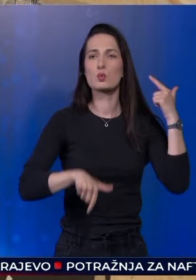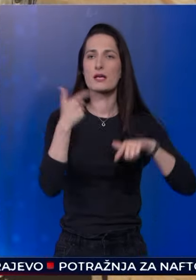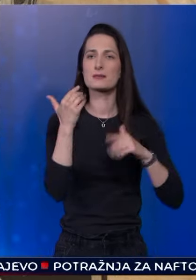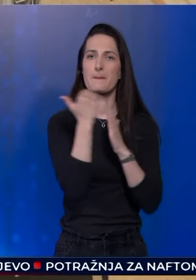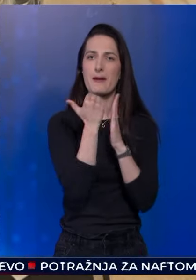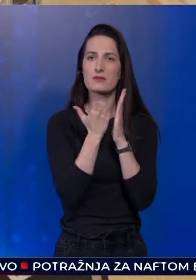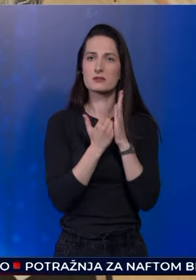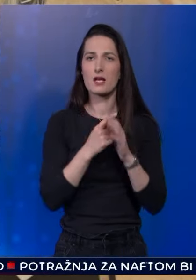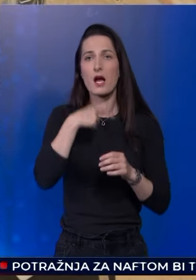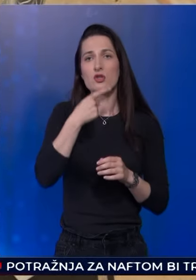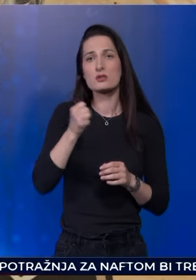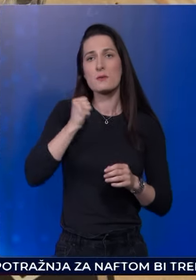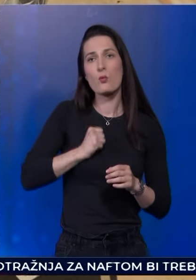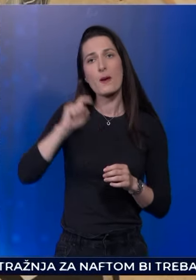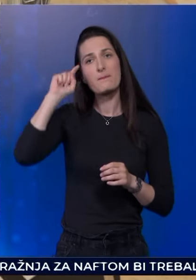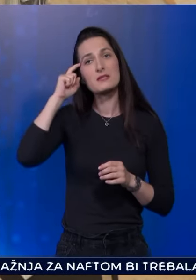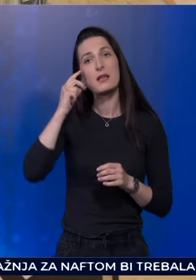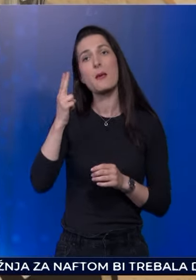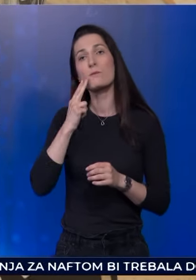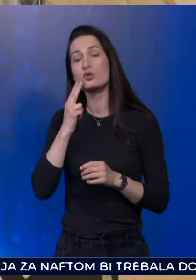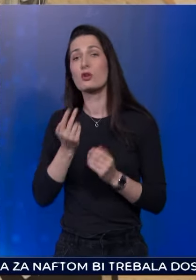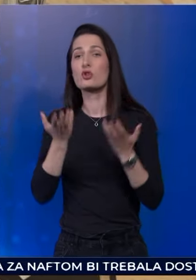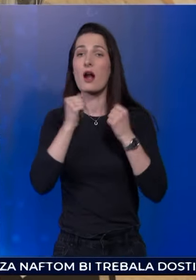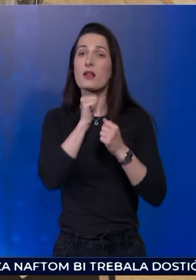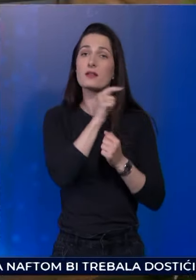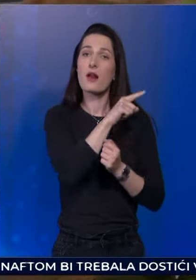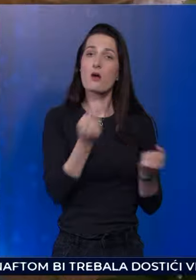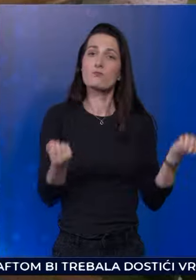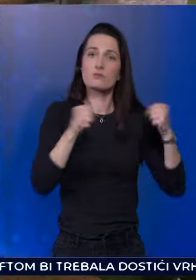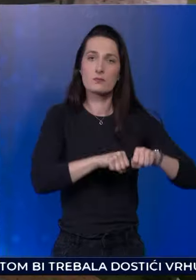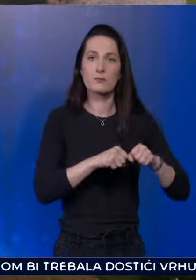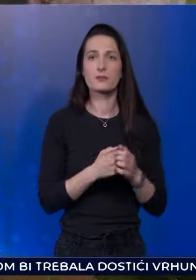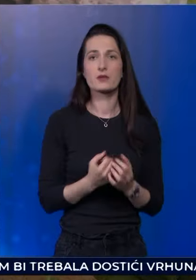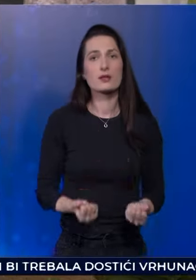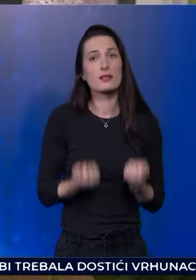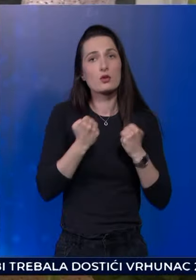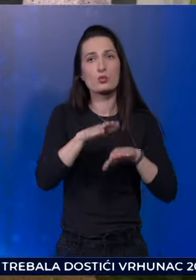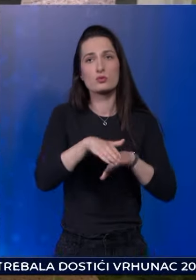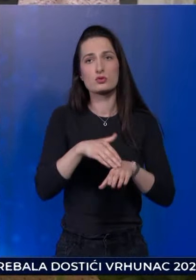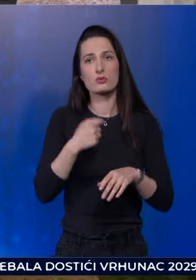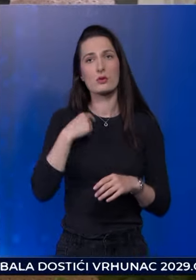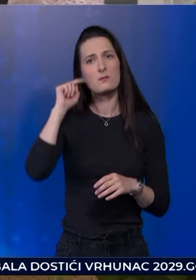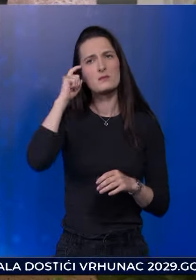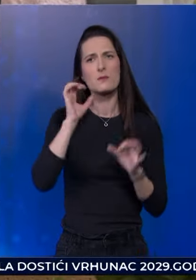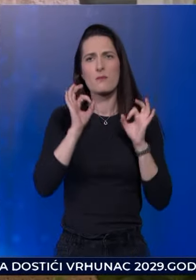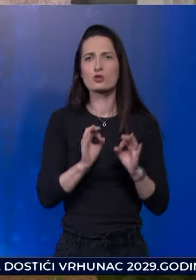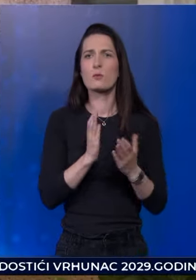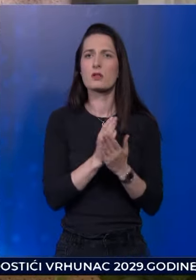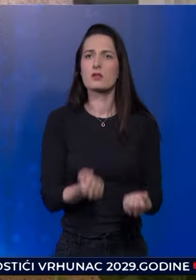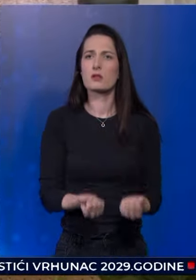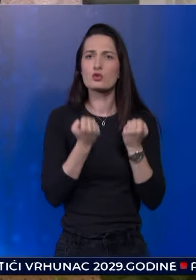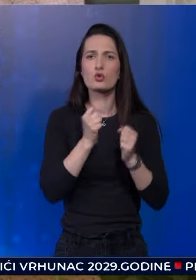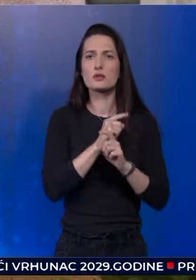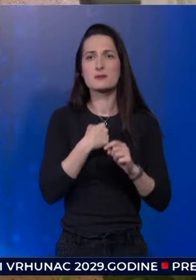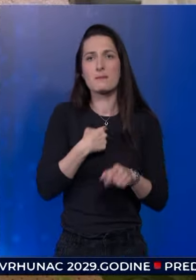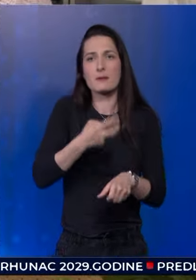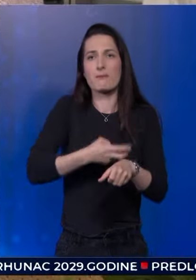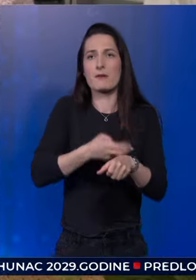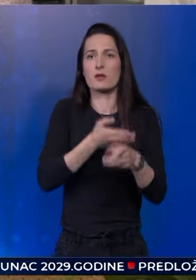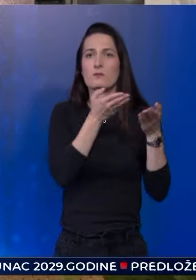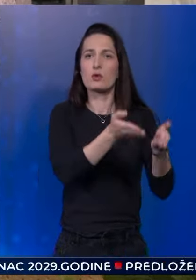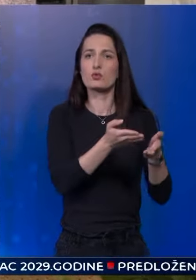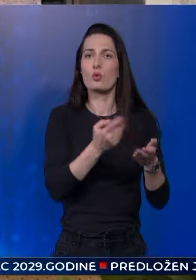pravilnici. Kaže da se mora misliti i na pušače, ali i na ugostitelje. Teško u početku. Mislim da će u početku stvarno biti teško da se mi